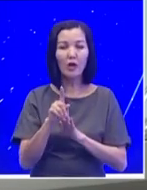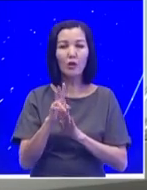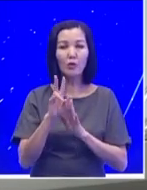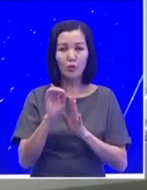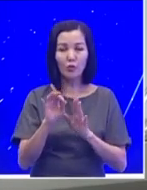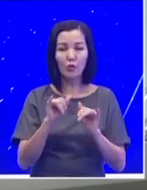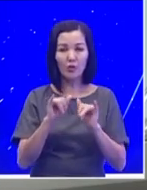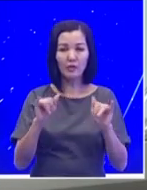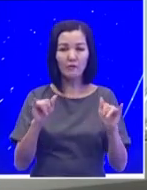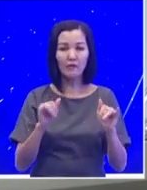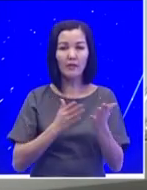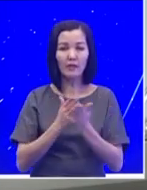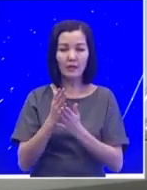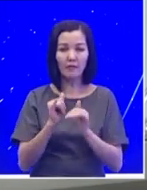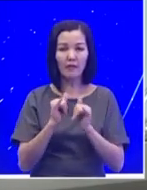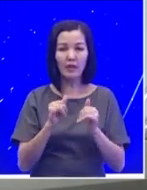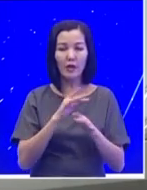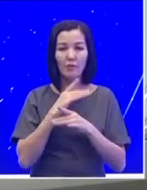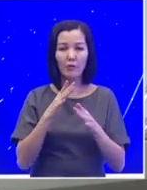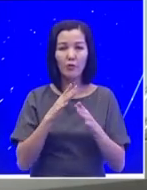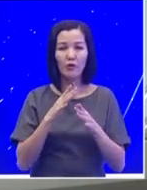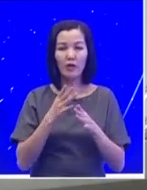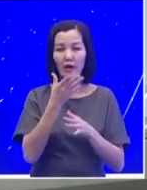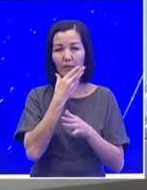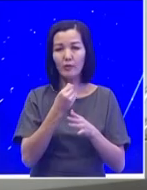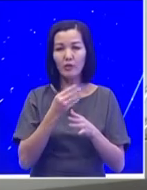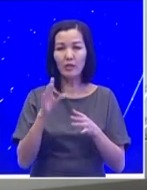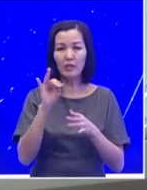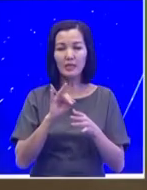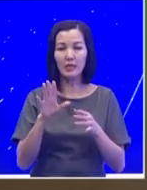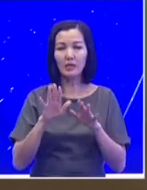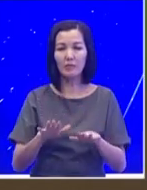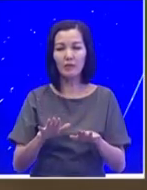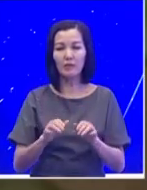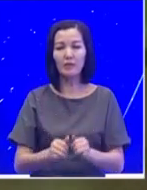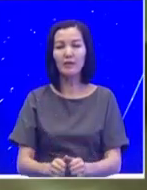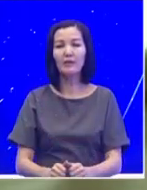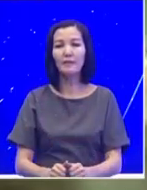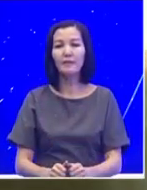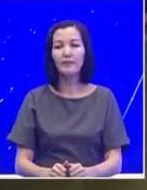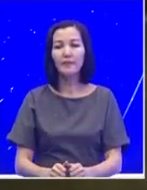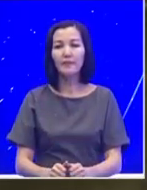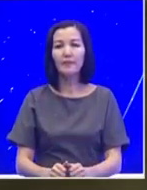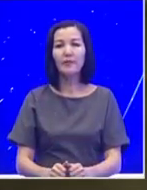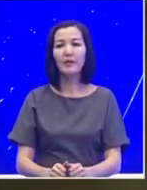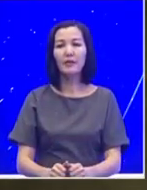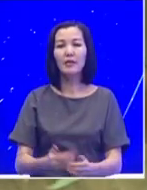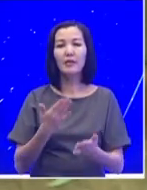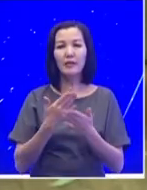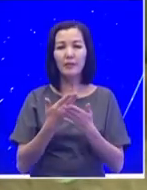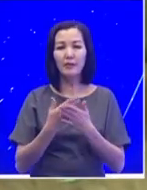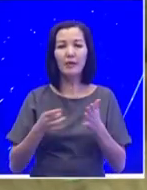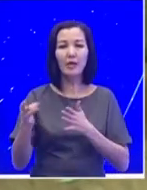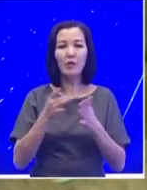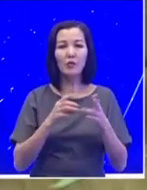развивать и двигать это направление. У нас много необычайно красивых и исторических мест. Несмотря на положительную динамику роста, в